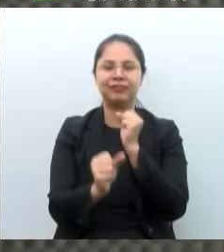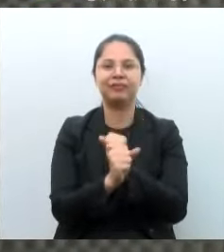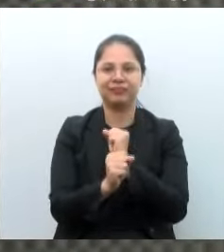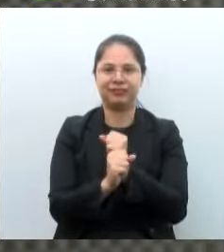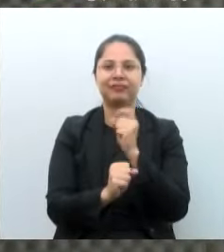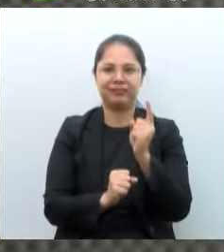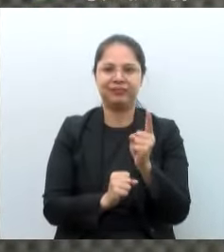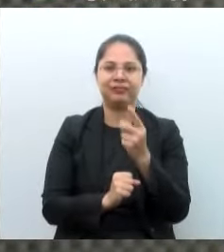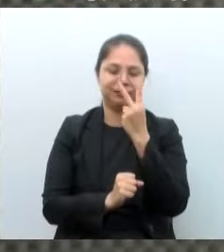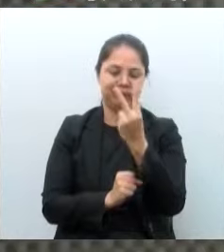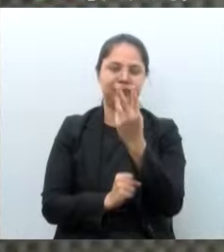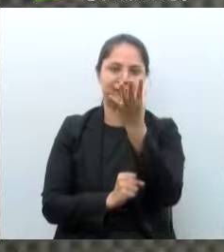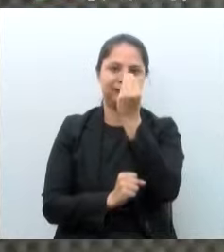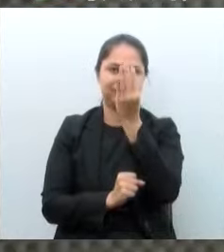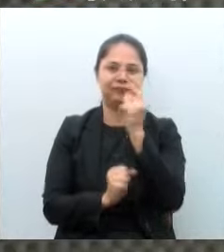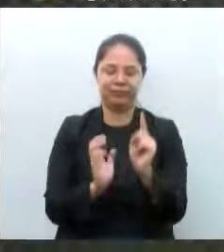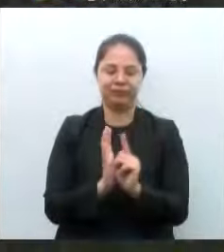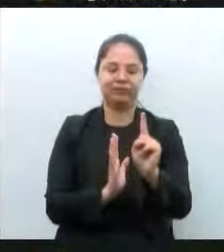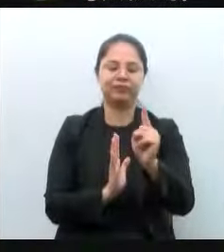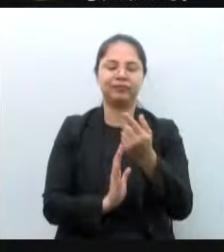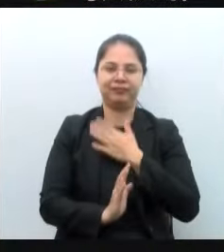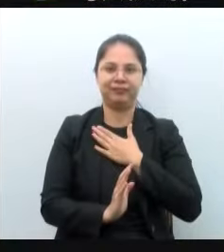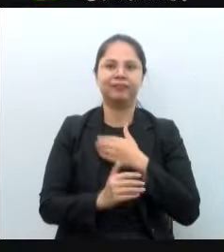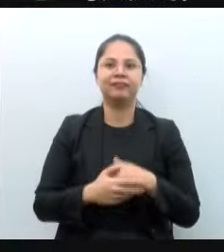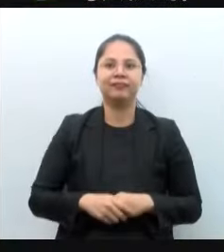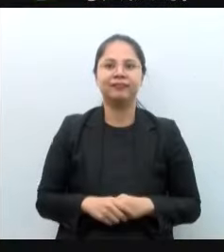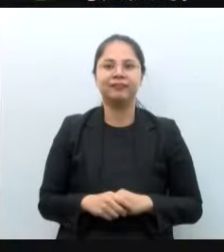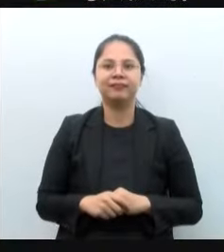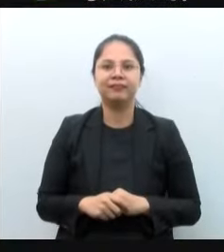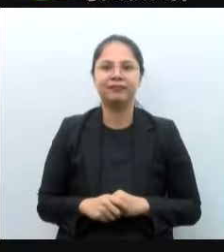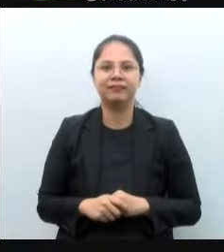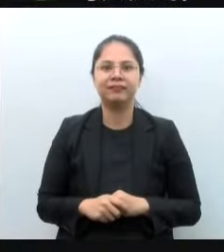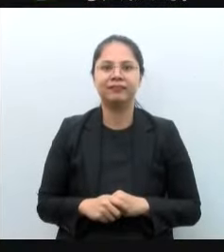มือนกันครับผมเพราะว่าอันนี้ก็เป็นครั้งแรกของผมเหมือนกันครับ